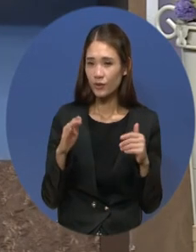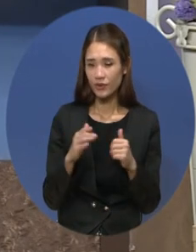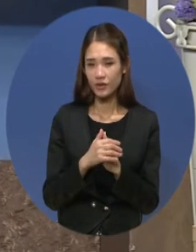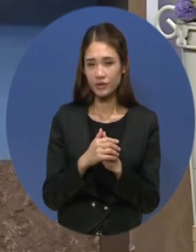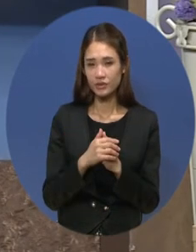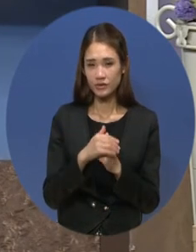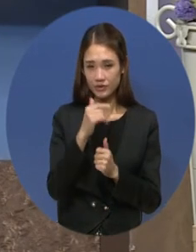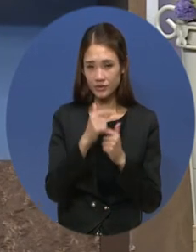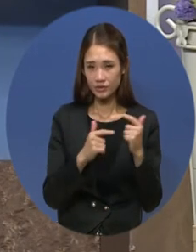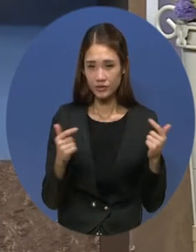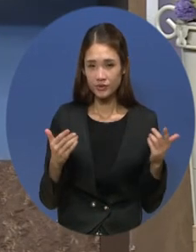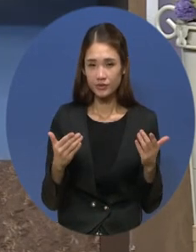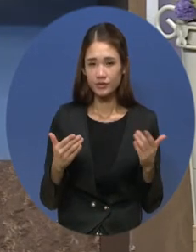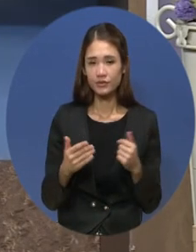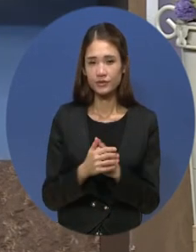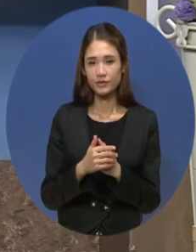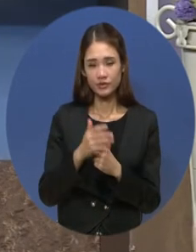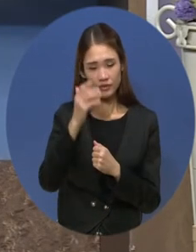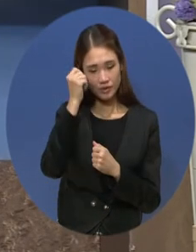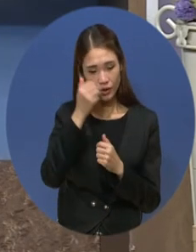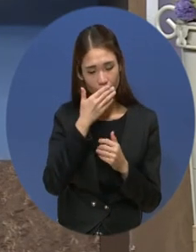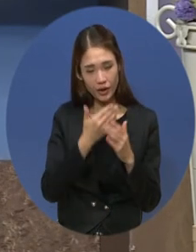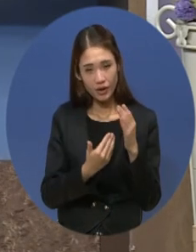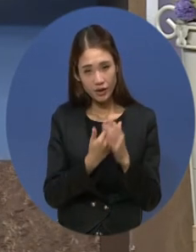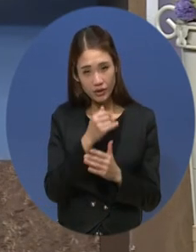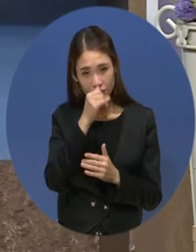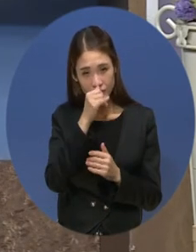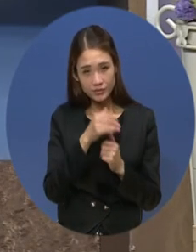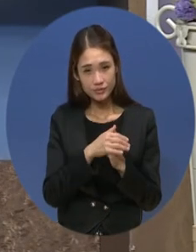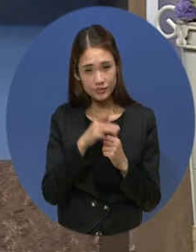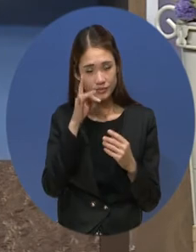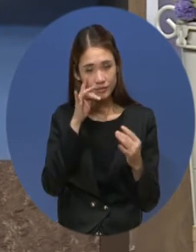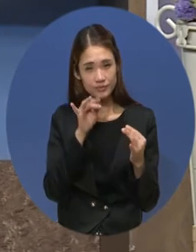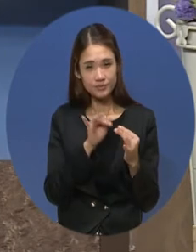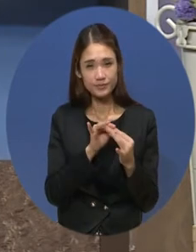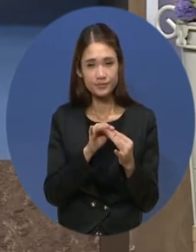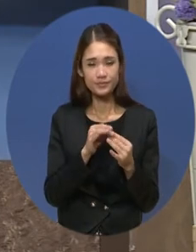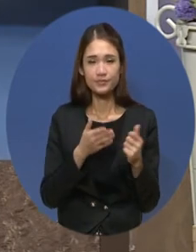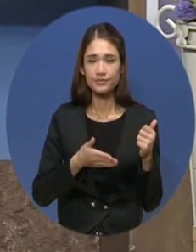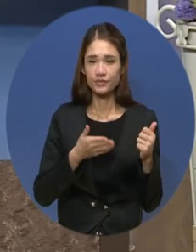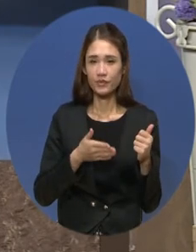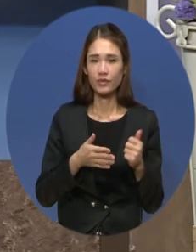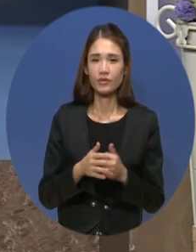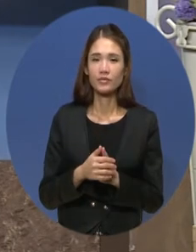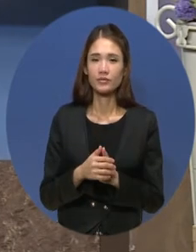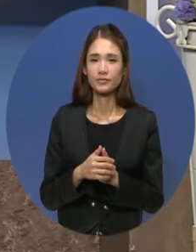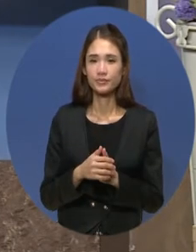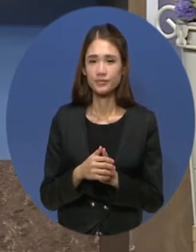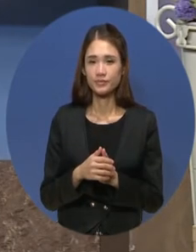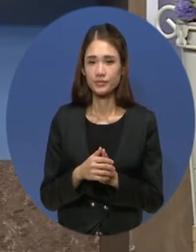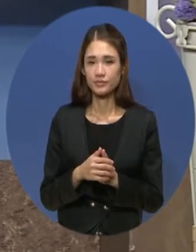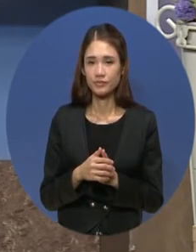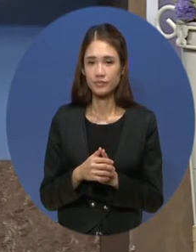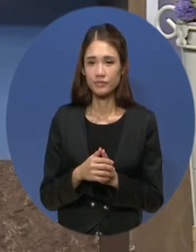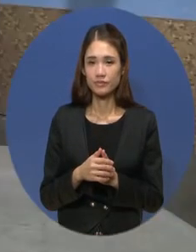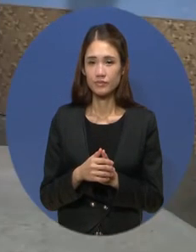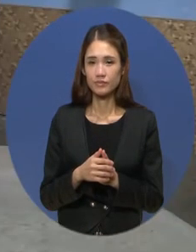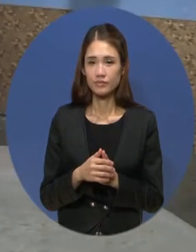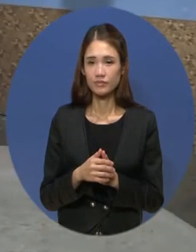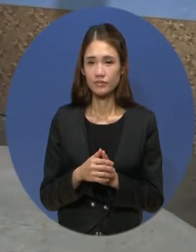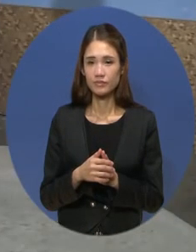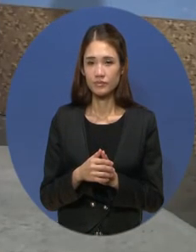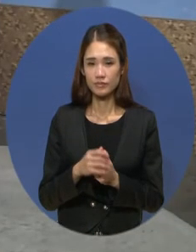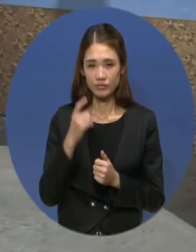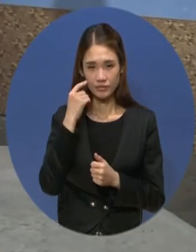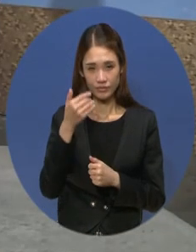일들이 있으셨을 것 같은데 이 역의 남는 일이 있다면 공유해 주시자 어 그